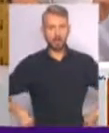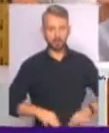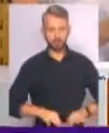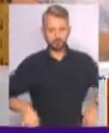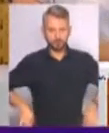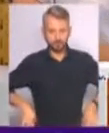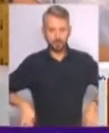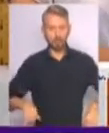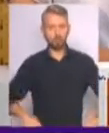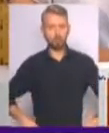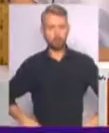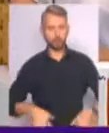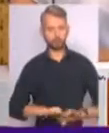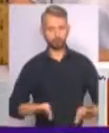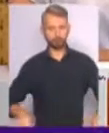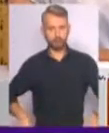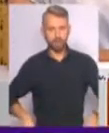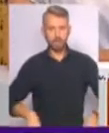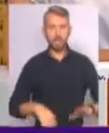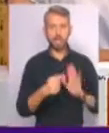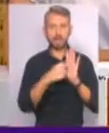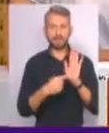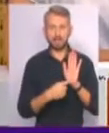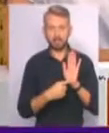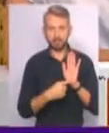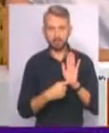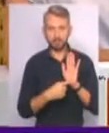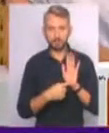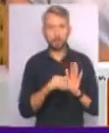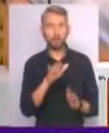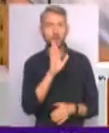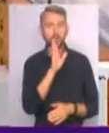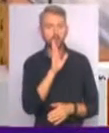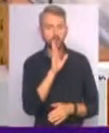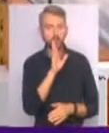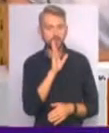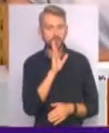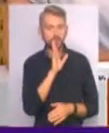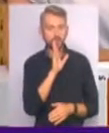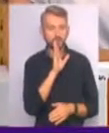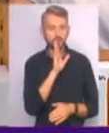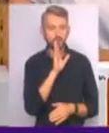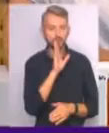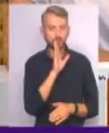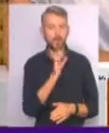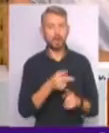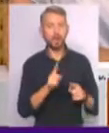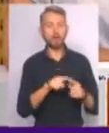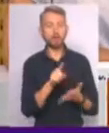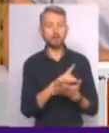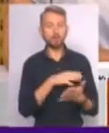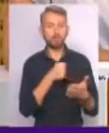окружность бедер. И разделить окружность талии на окружность бедер. У женщин... Окружность талии на окружность бедер. Да, у женщин это должно быть